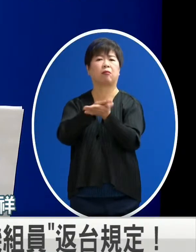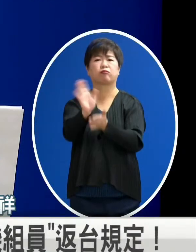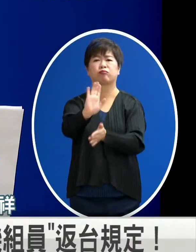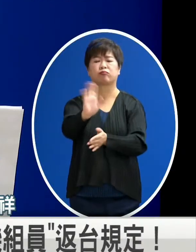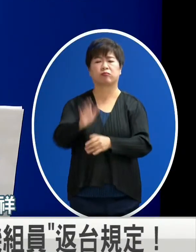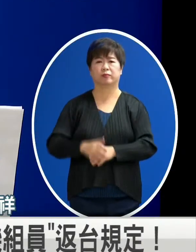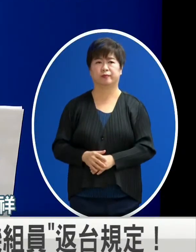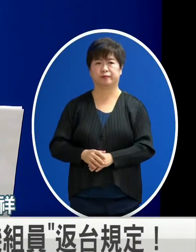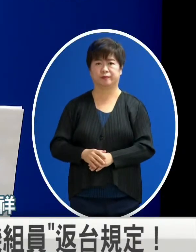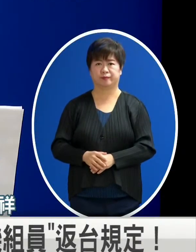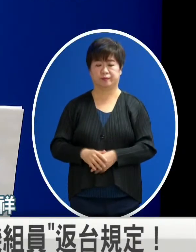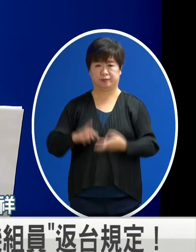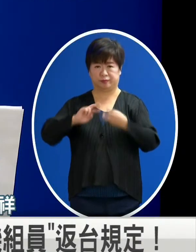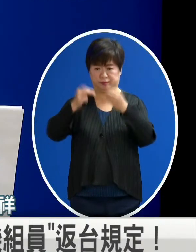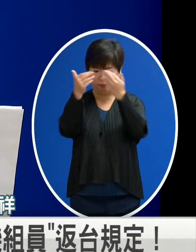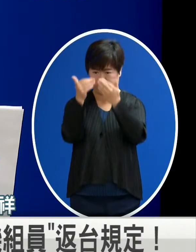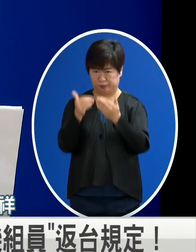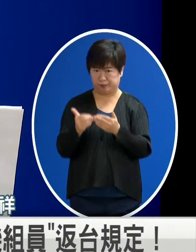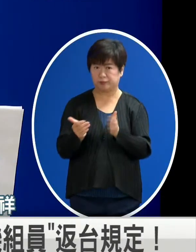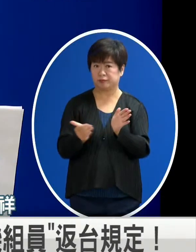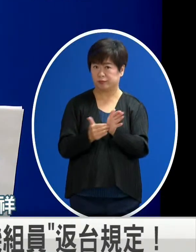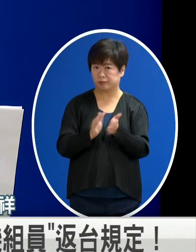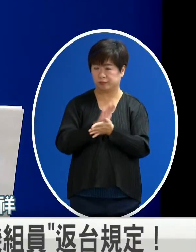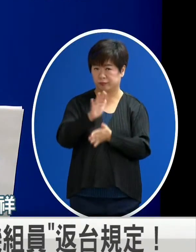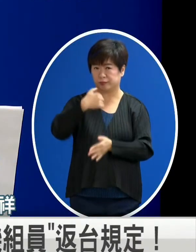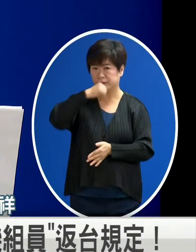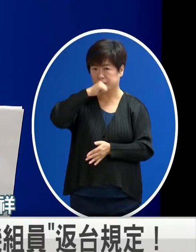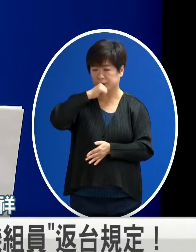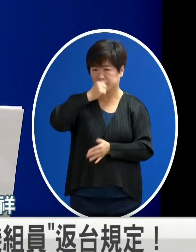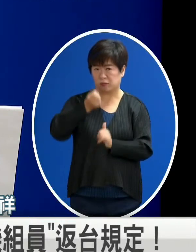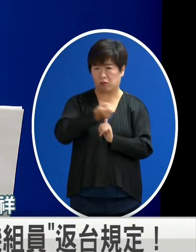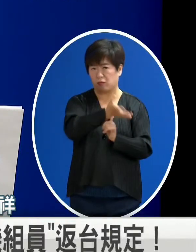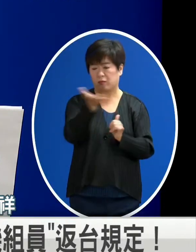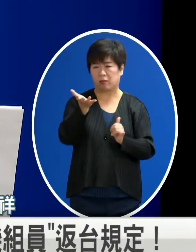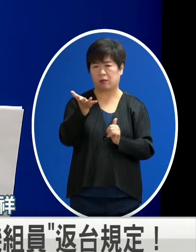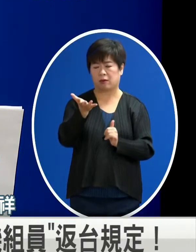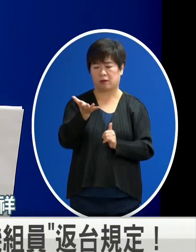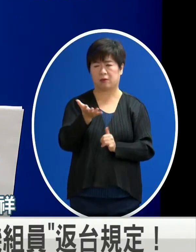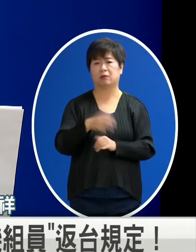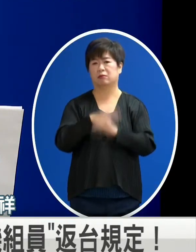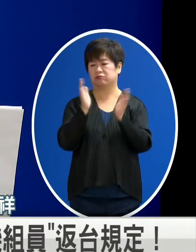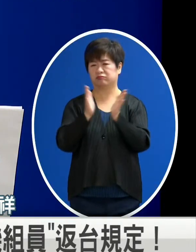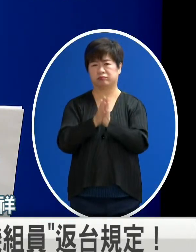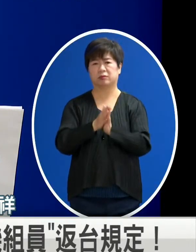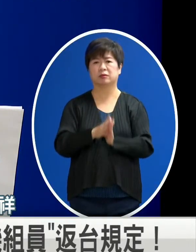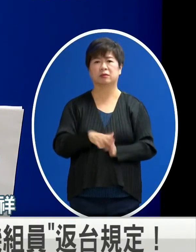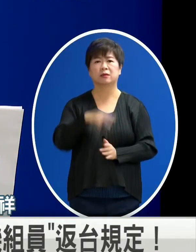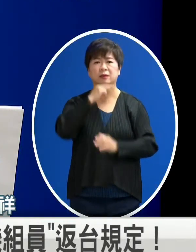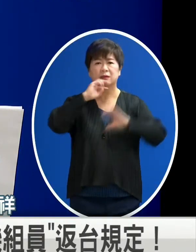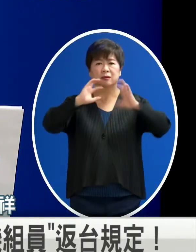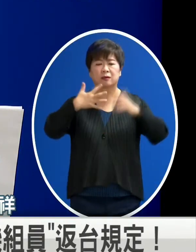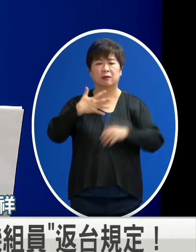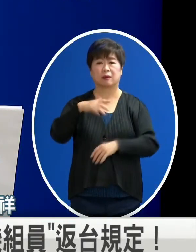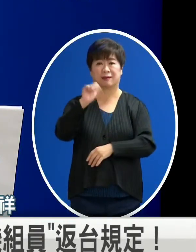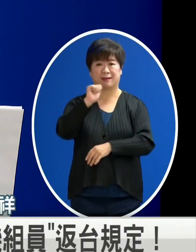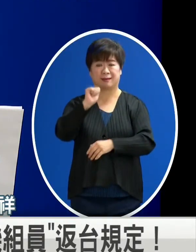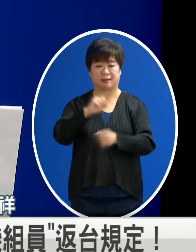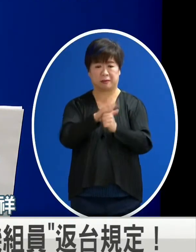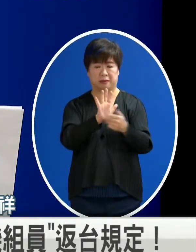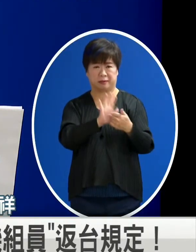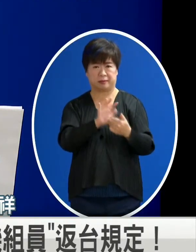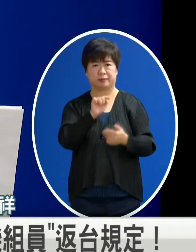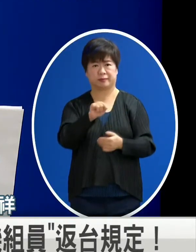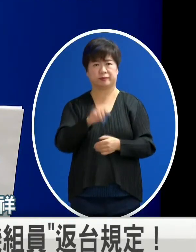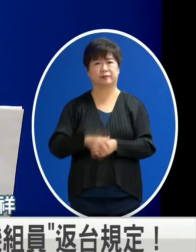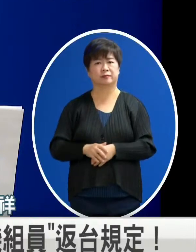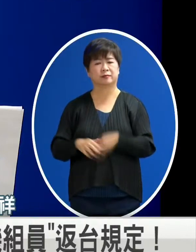这个经过定序之后，所有国内的部分都是属于 Alpha 的变异株啊。那另外1例是 Delta 的变异株，